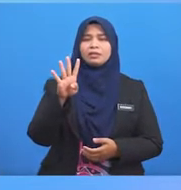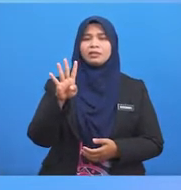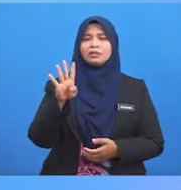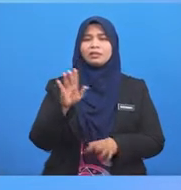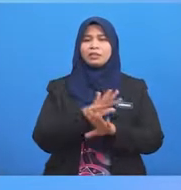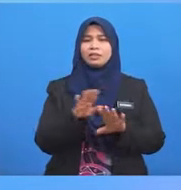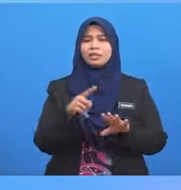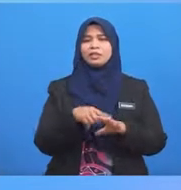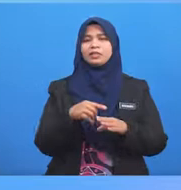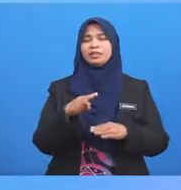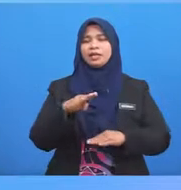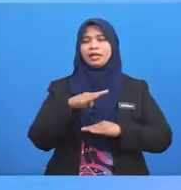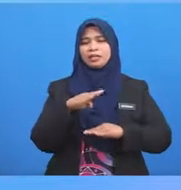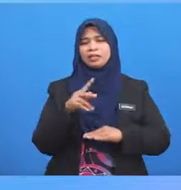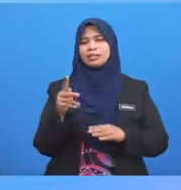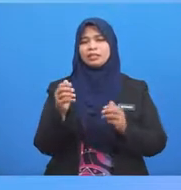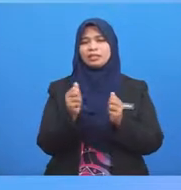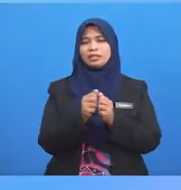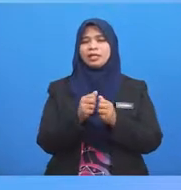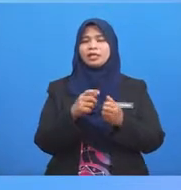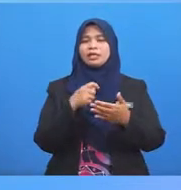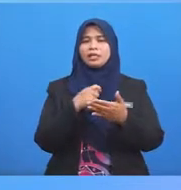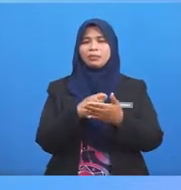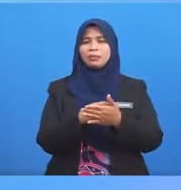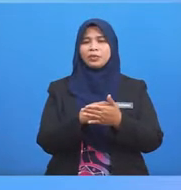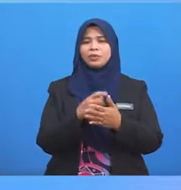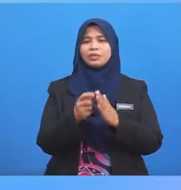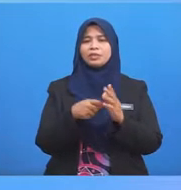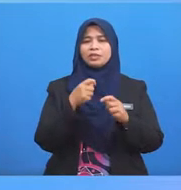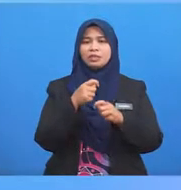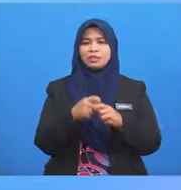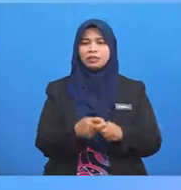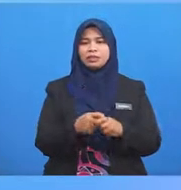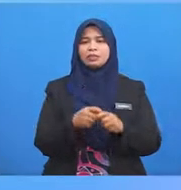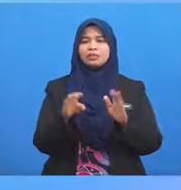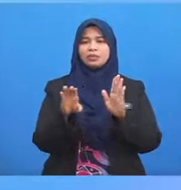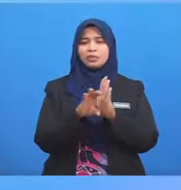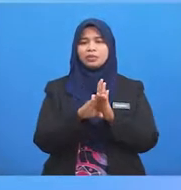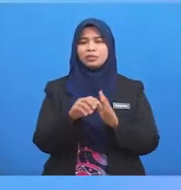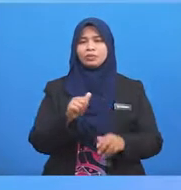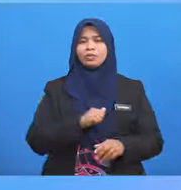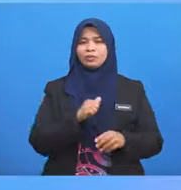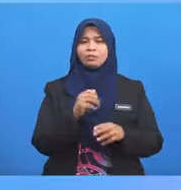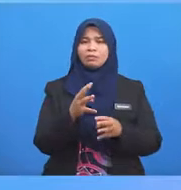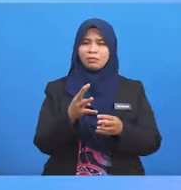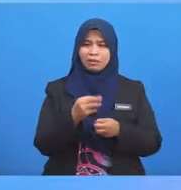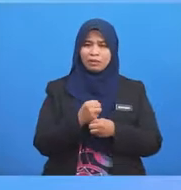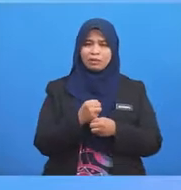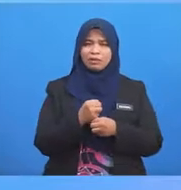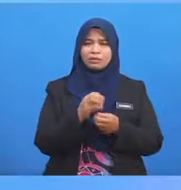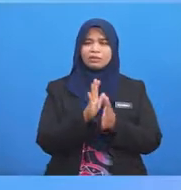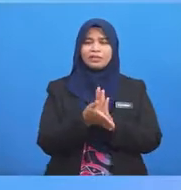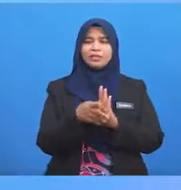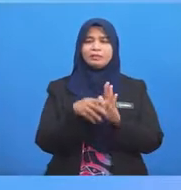tidak dibataskan dengan tempoh tertentu. Contohnya, sirah, aku sanggup menjadi